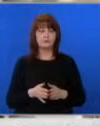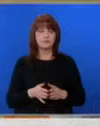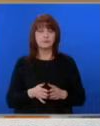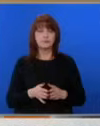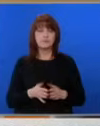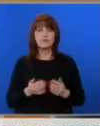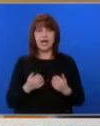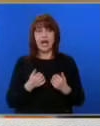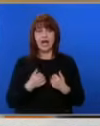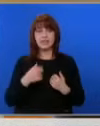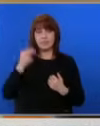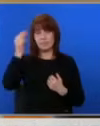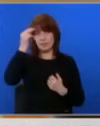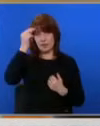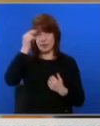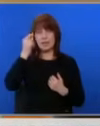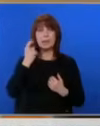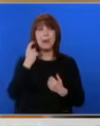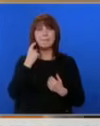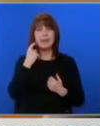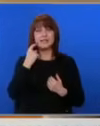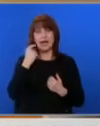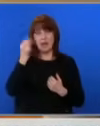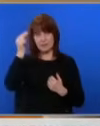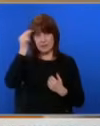Аз съм българин, бесарабски българин.